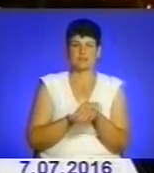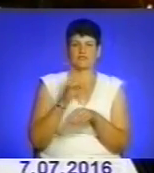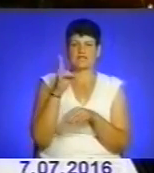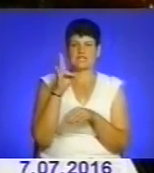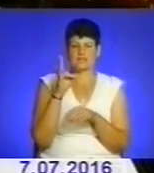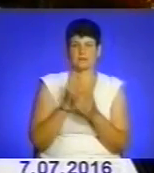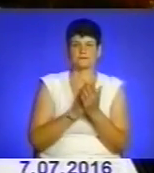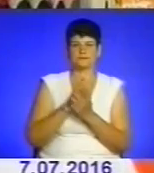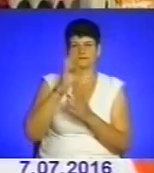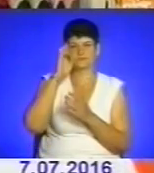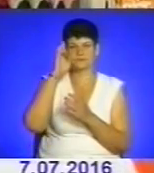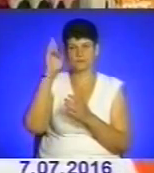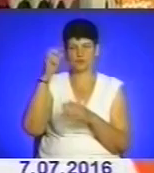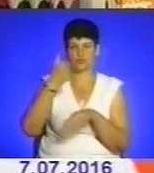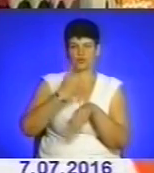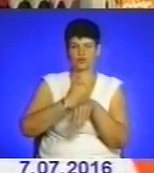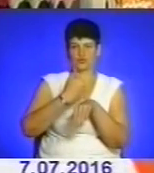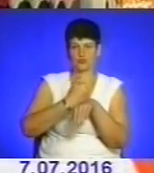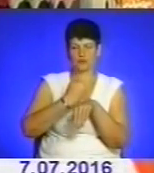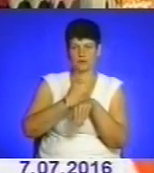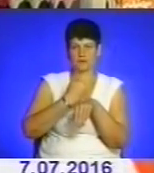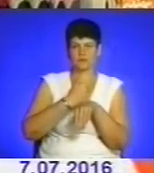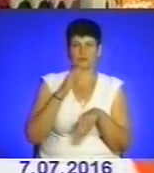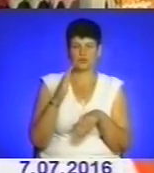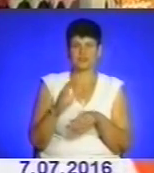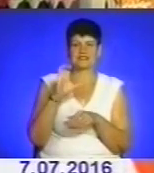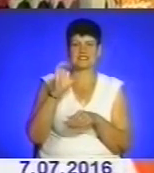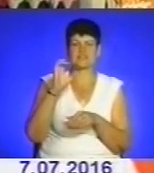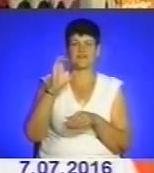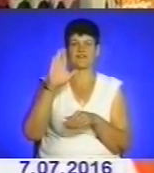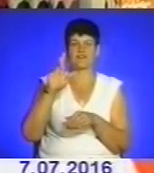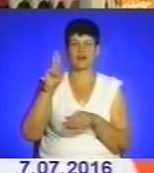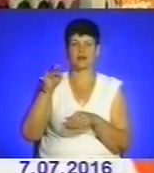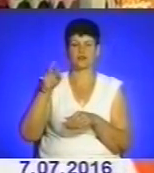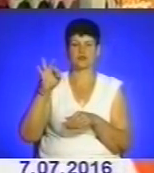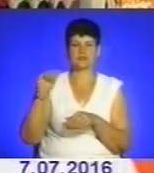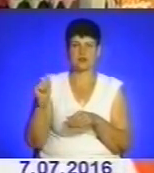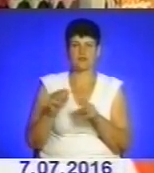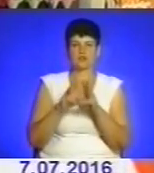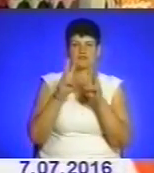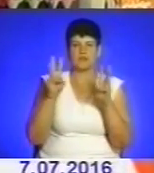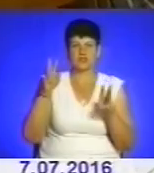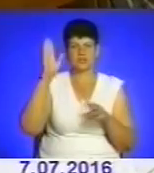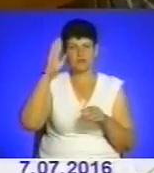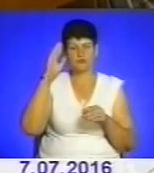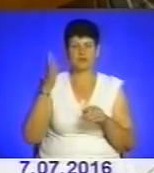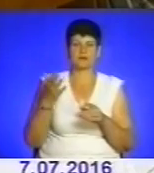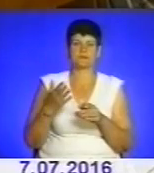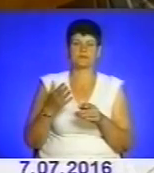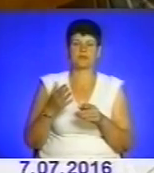свята літургія, яку очолить Блаженніший Святослав, освячення води і релігійної атрибутики. Під